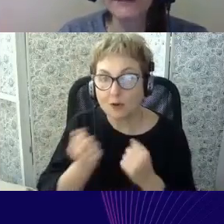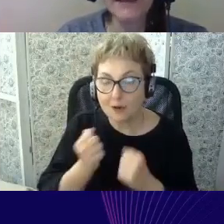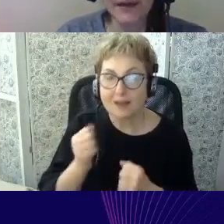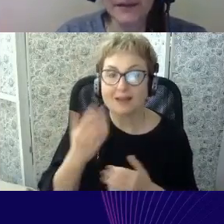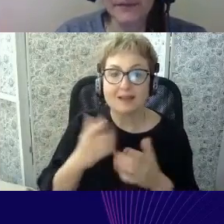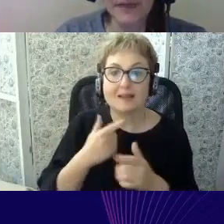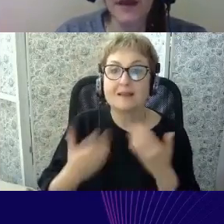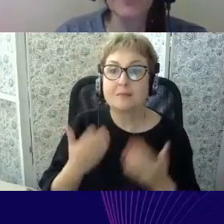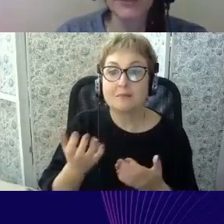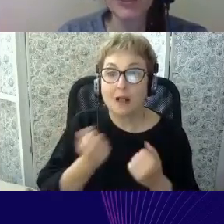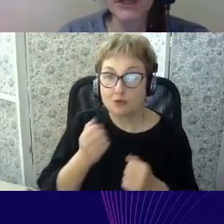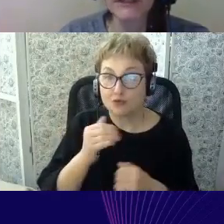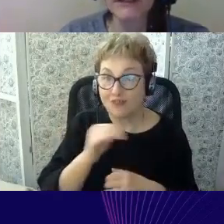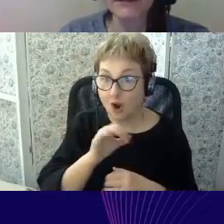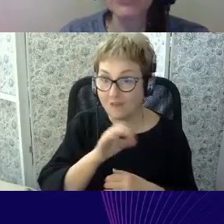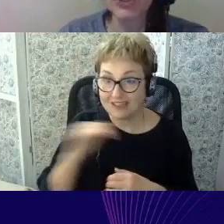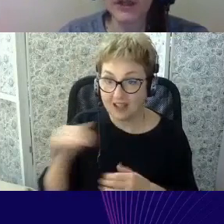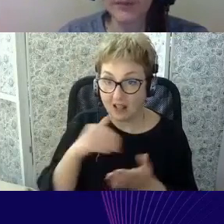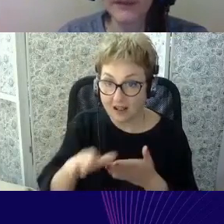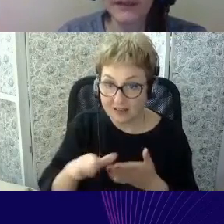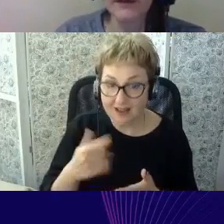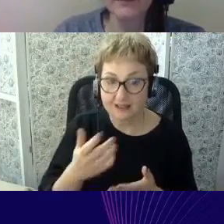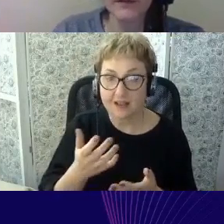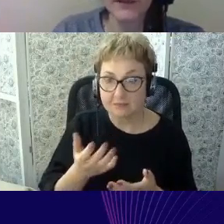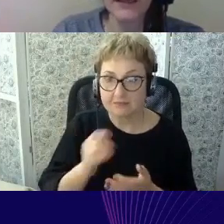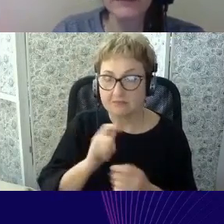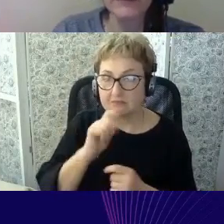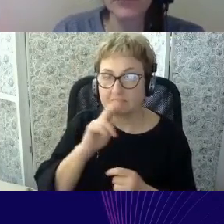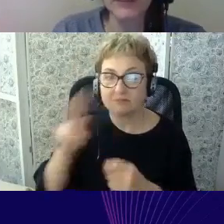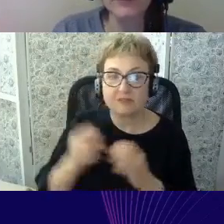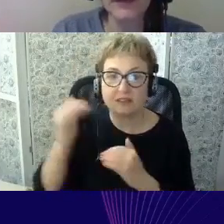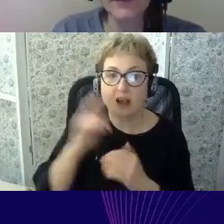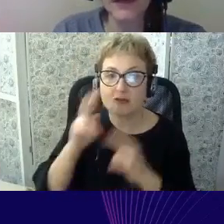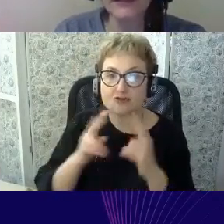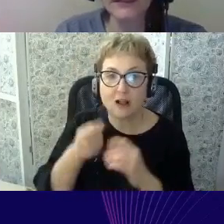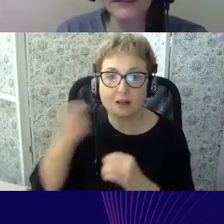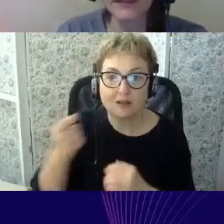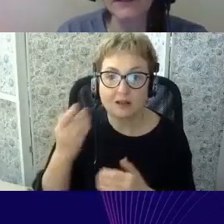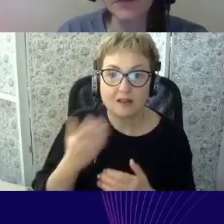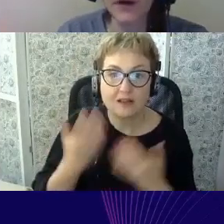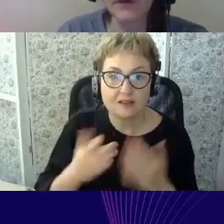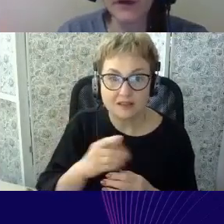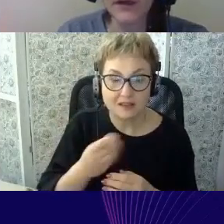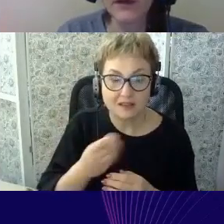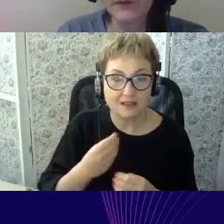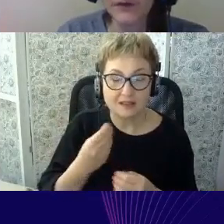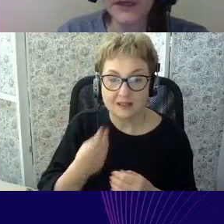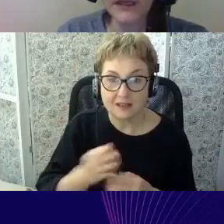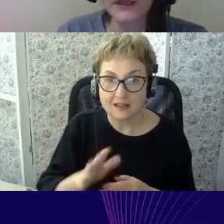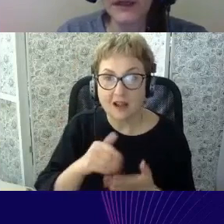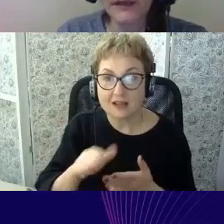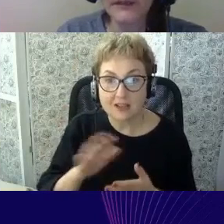официальный отказ, обращаться с жалобой на нереализацию, да, или отказ в реализации данного права